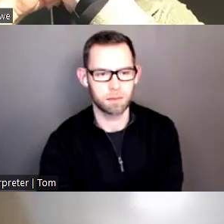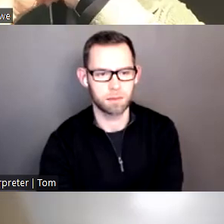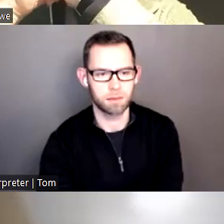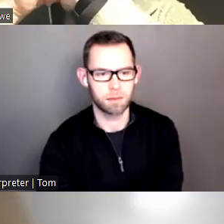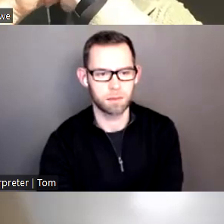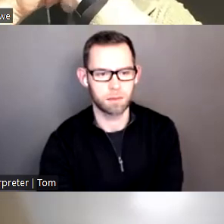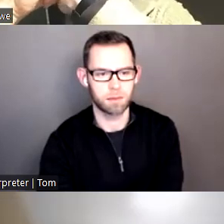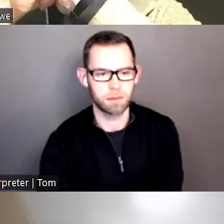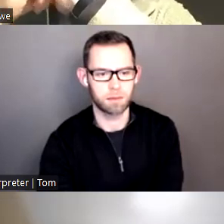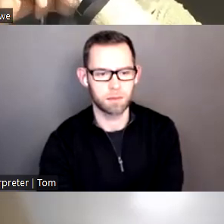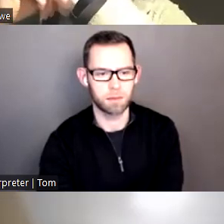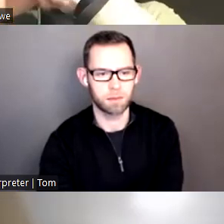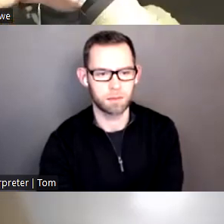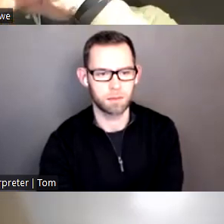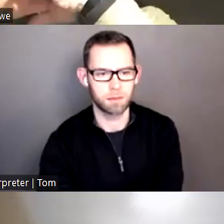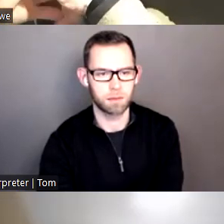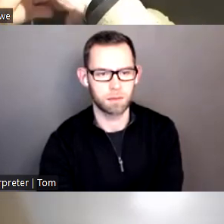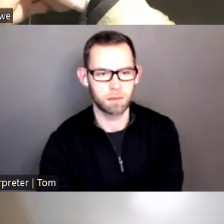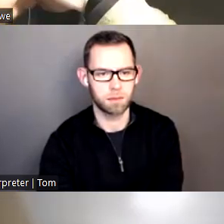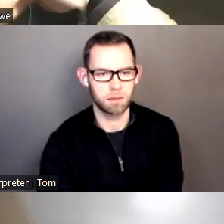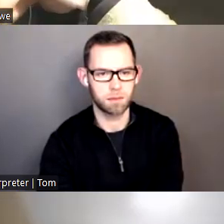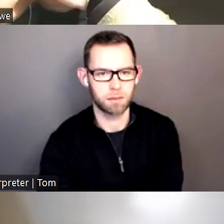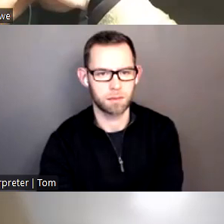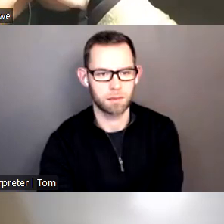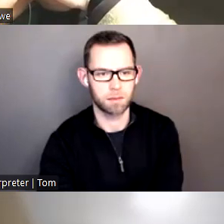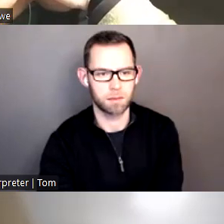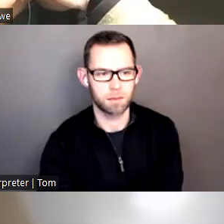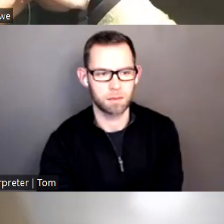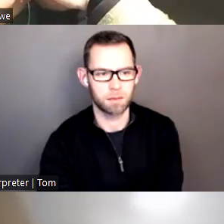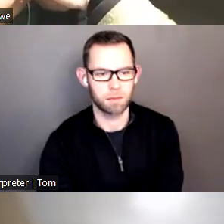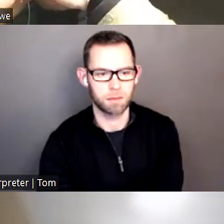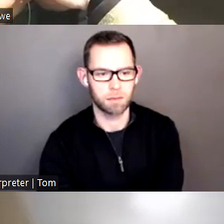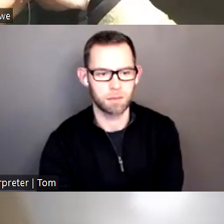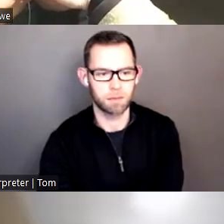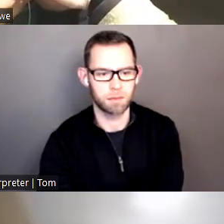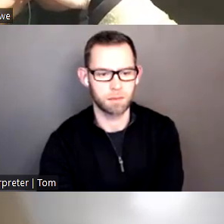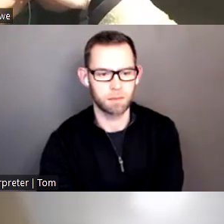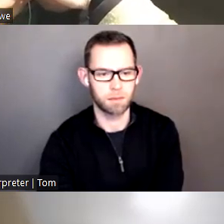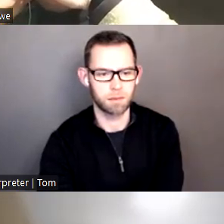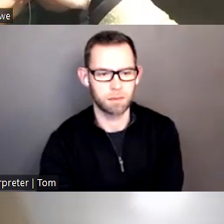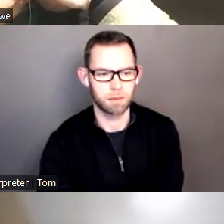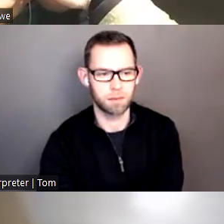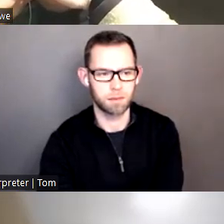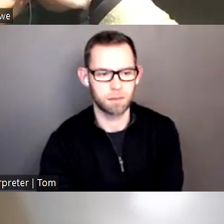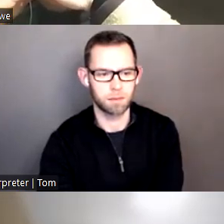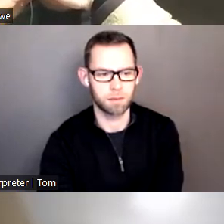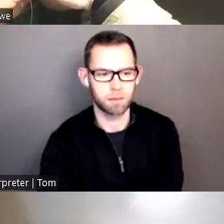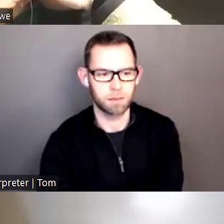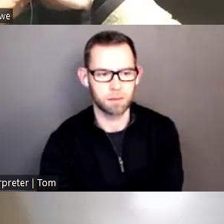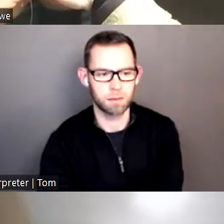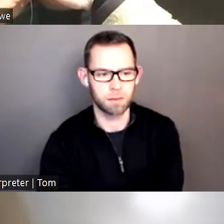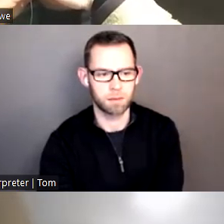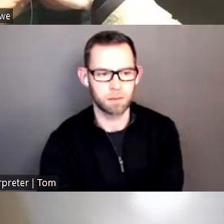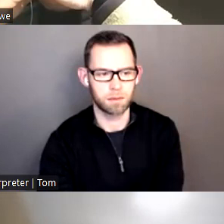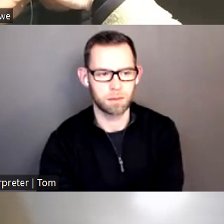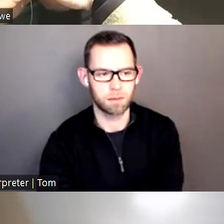en anglais. Residentes Et no monde hablamos qui pas el parler inglés, anglais, yo, no tuvimos acceso ne pas capable de a todo comprendre lo